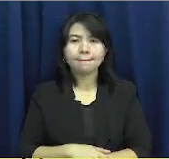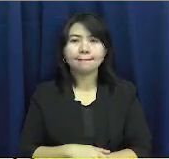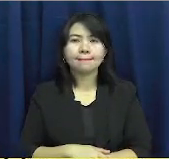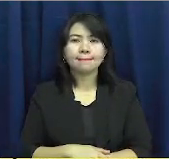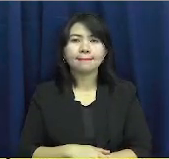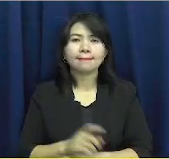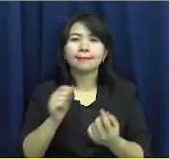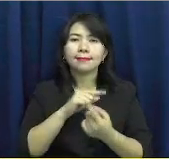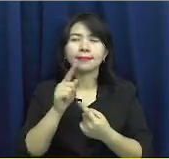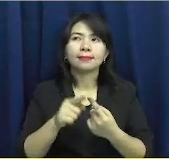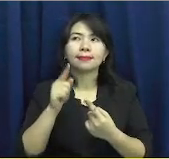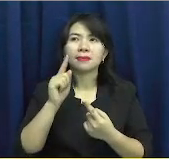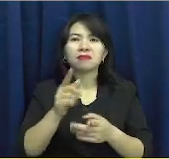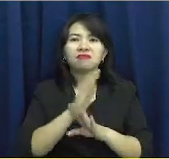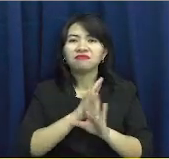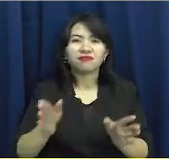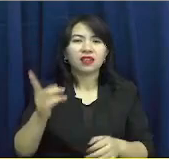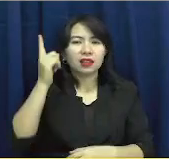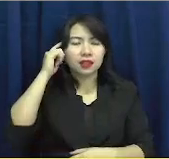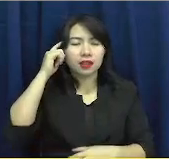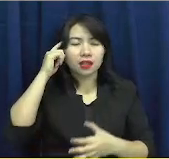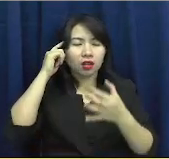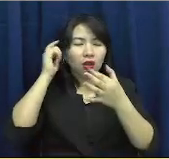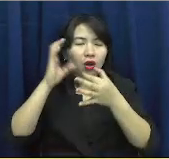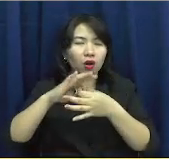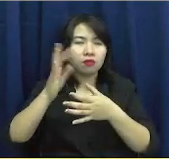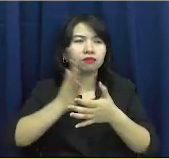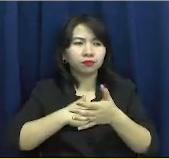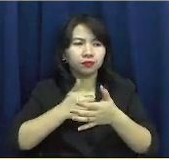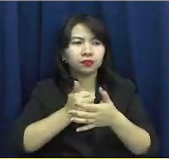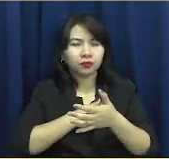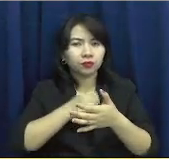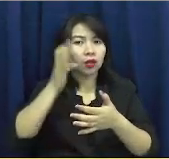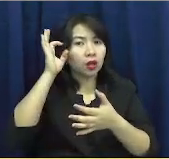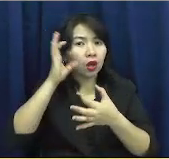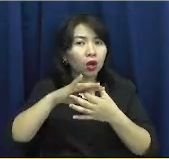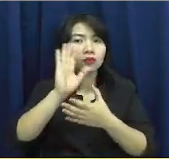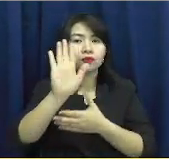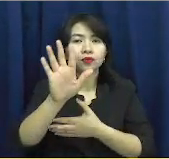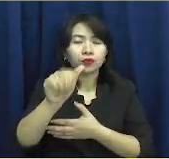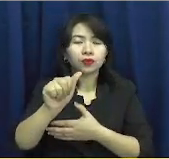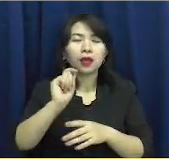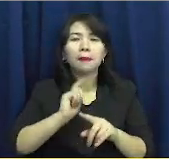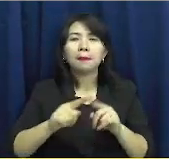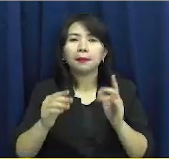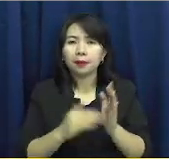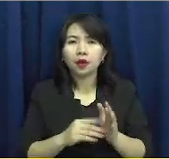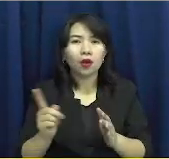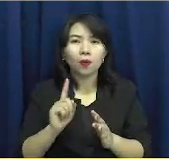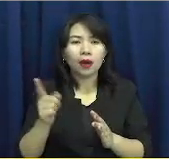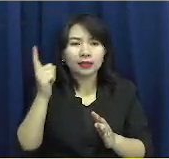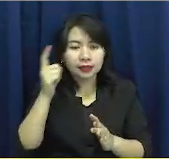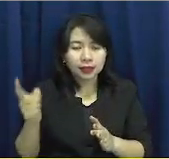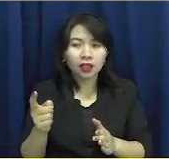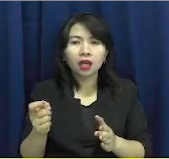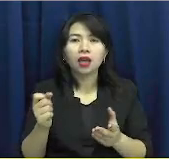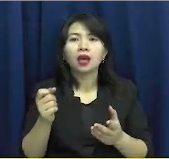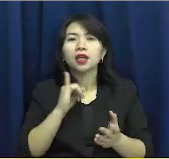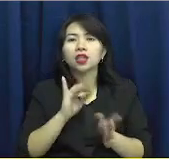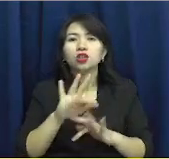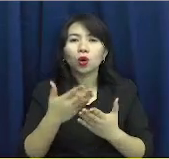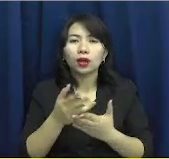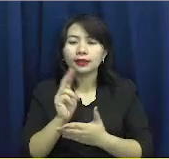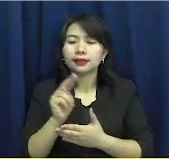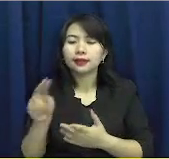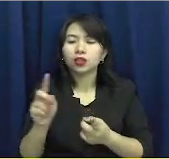hindi mo na isipin yung sarili mo. You see? Hindi na nila isipin yung sarili, but isipin na nila pangangailangan ng iba. That's the